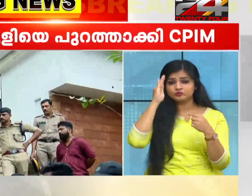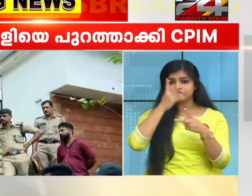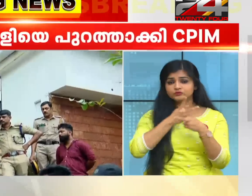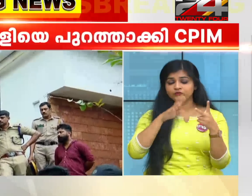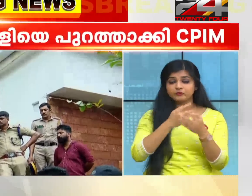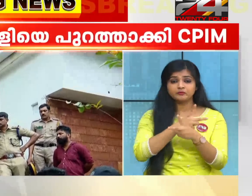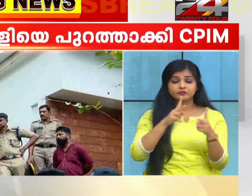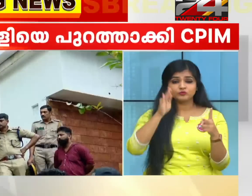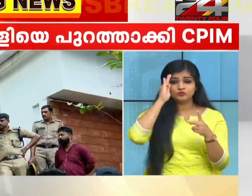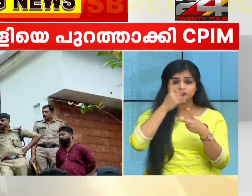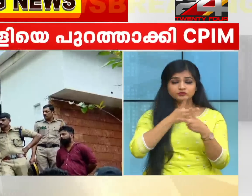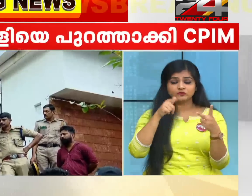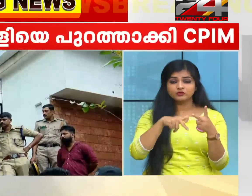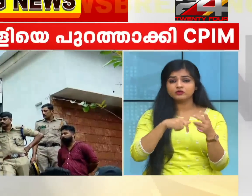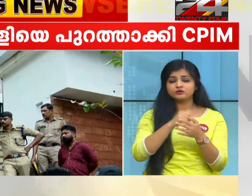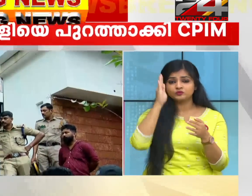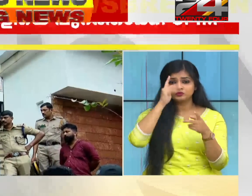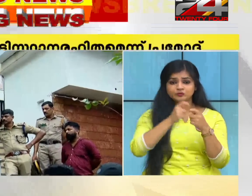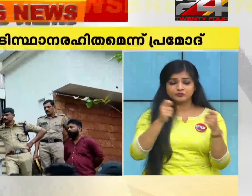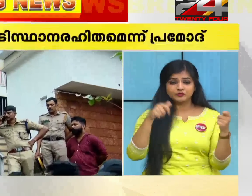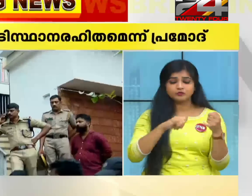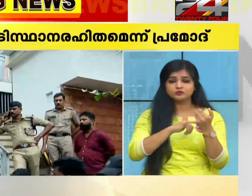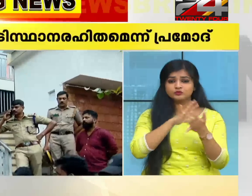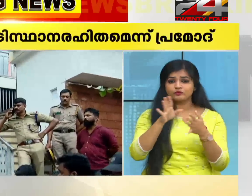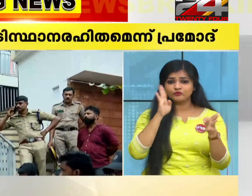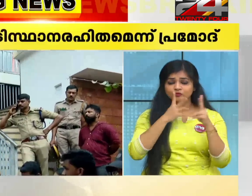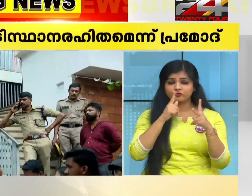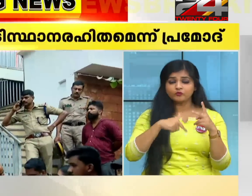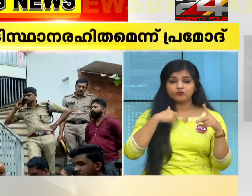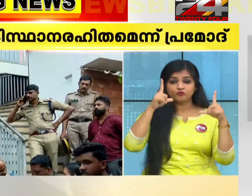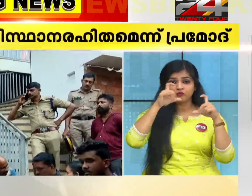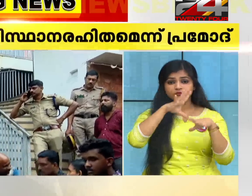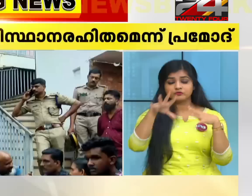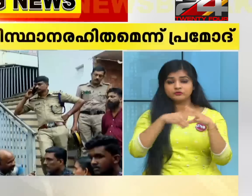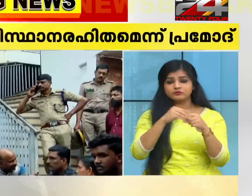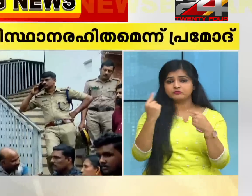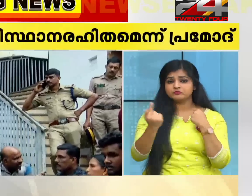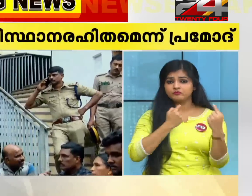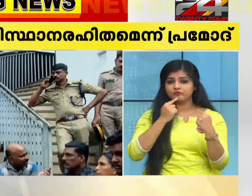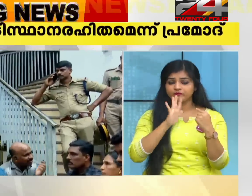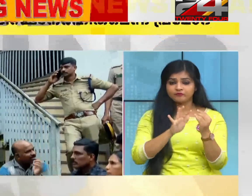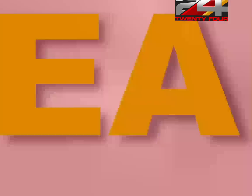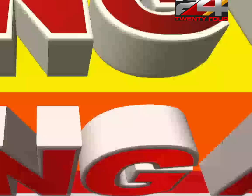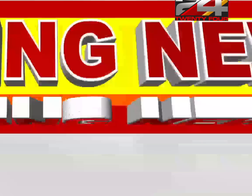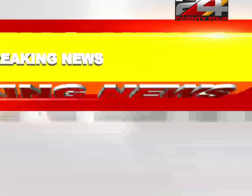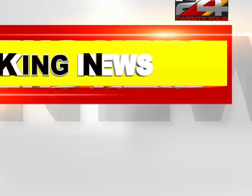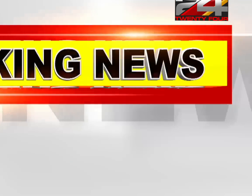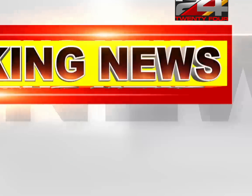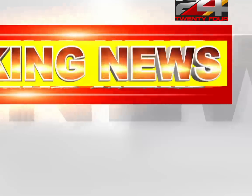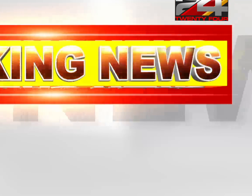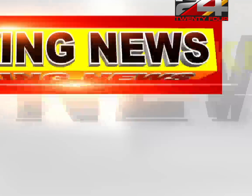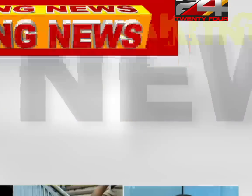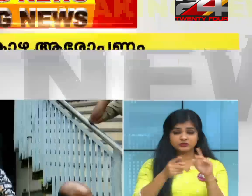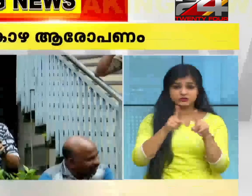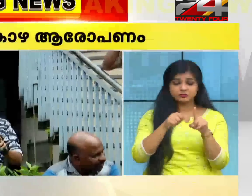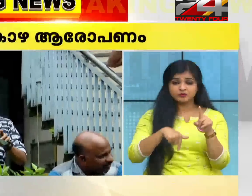ചാനലുകളിലും പത്രങ്ങളിലും സമൂഹ മാധ്യമങ്ങളിലും തൻ്റെ പേരുൾപ്പെടെ, തൻ്റെ ചിത്രം ഉൾപ്പെടെ ആരോപണം ഉയർത്തുന്നു. പക്ഷേ ആ രീതിയിലുള്ള യാതൊരു കോഴ അഴിമതിയും അല്ലെങ്കിൽ